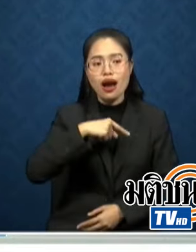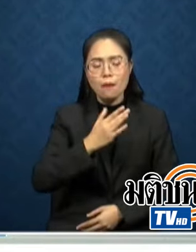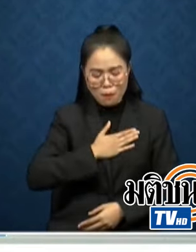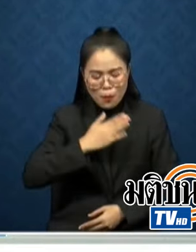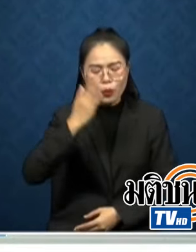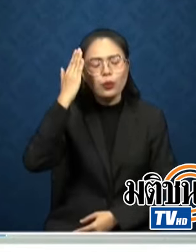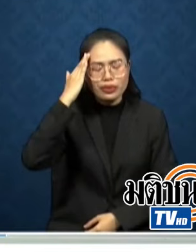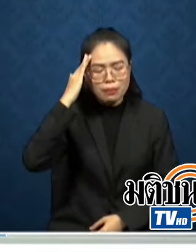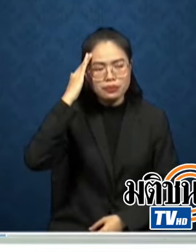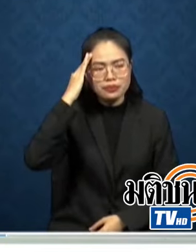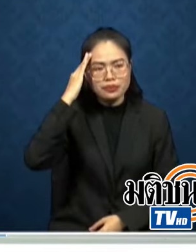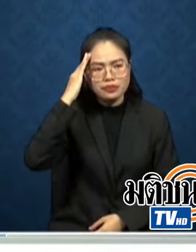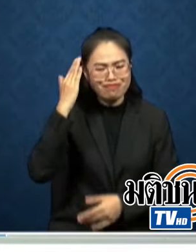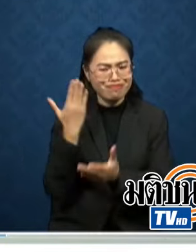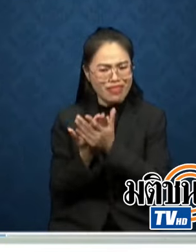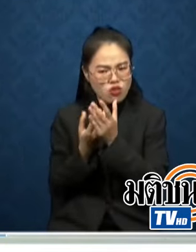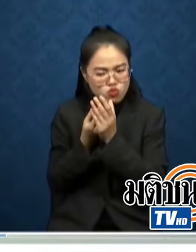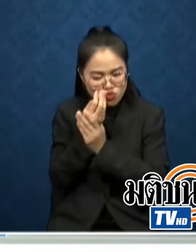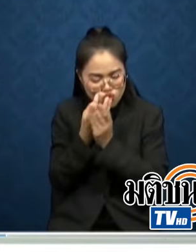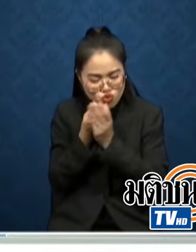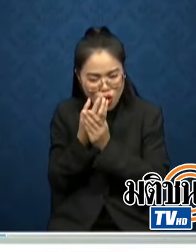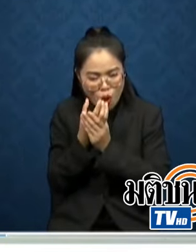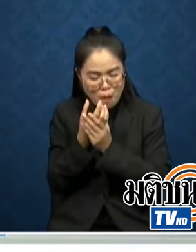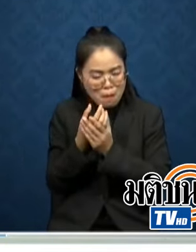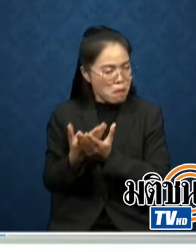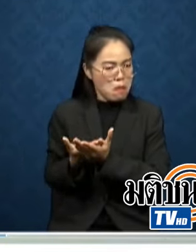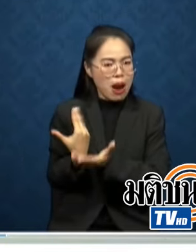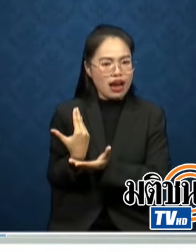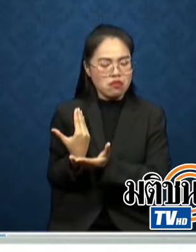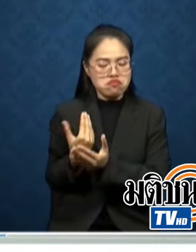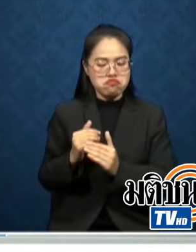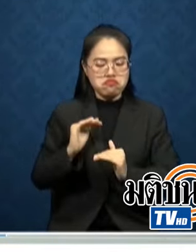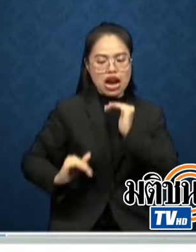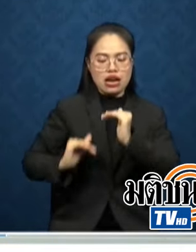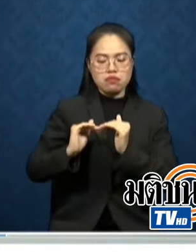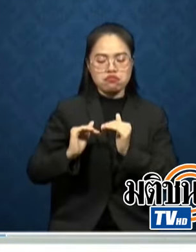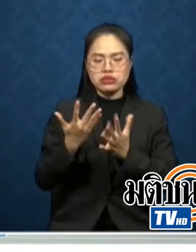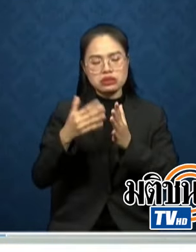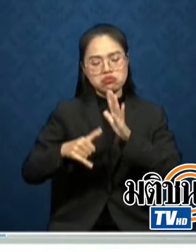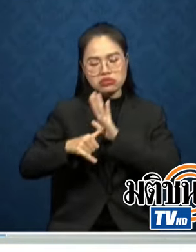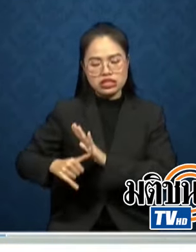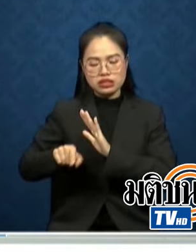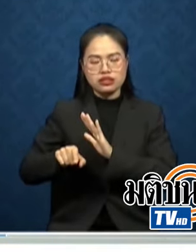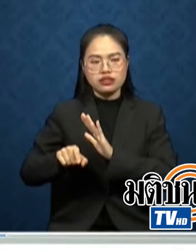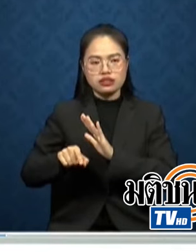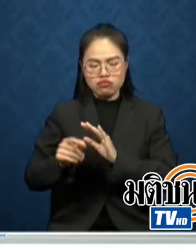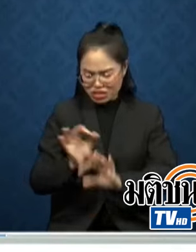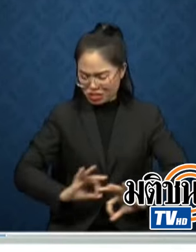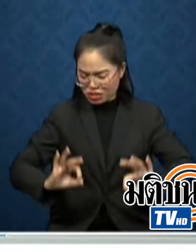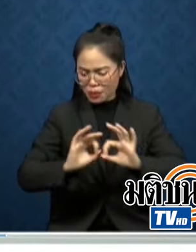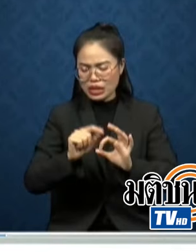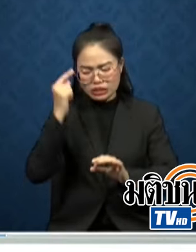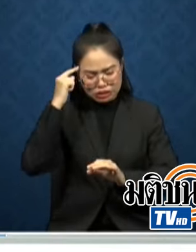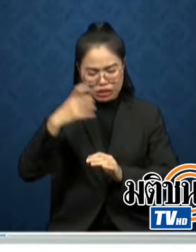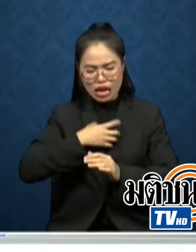ทราบนะครับถึงเรื่องดอกเบี้ยที่มีอัตราที่ไม่เป็นธรรมเลยนะครับเรื่องนี้เราต้องเราให้ความสำคัญอย่างยิ่งเล